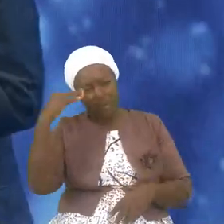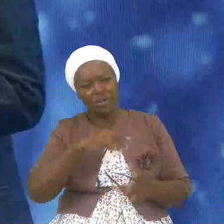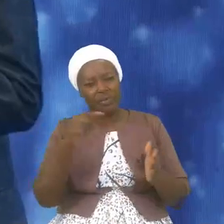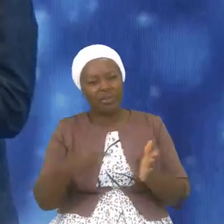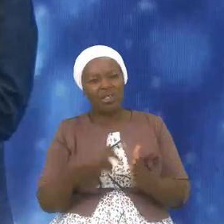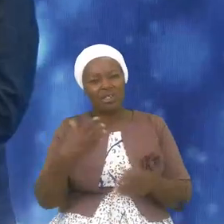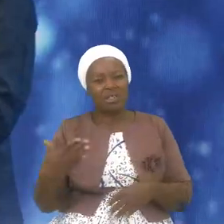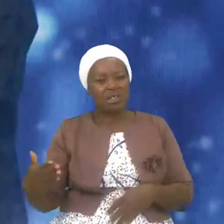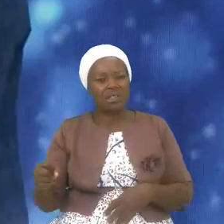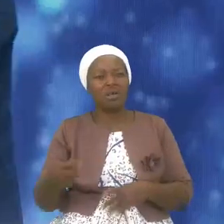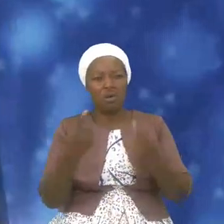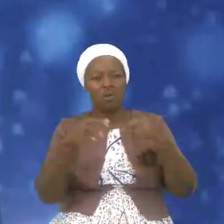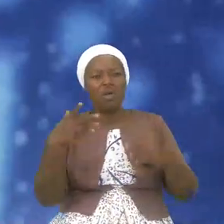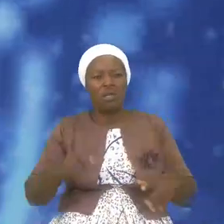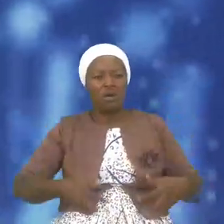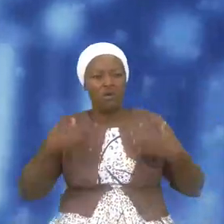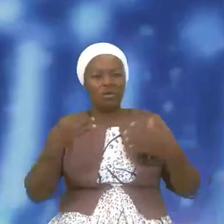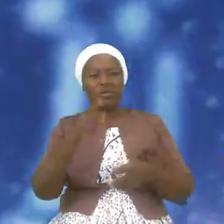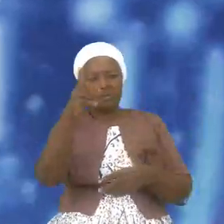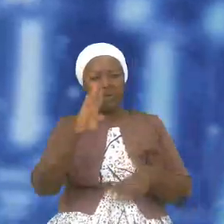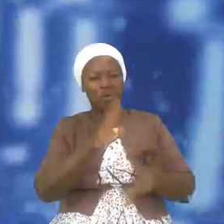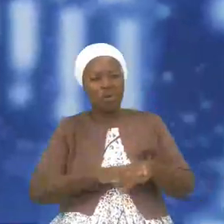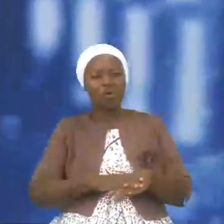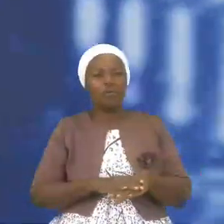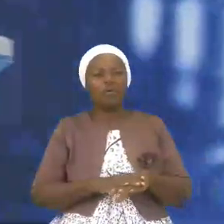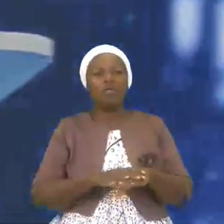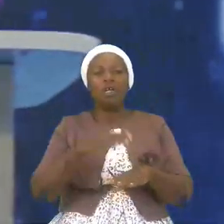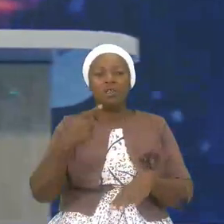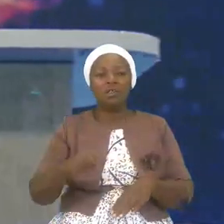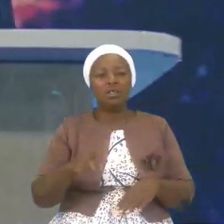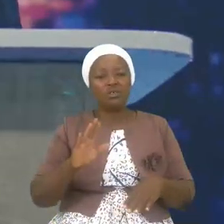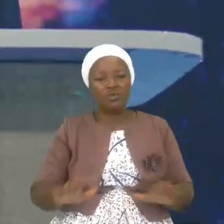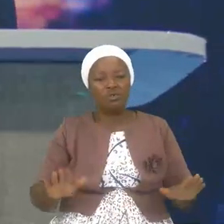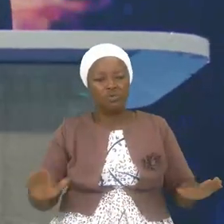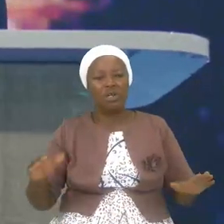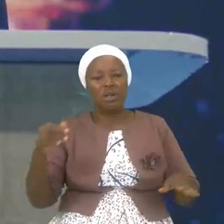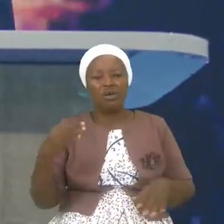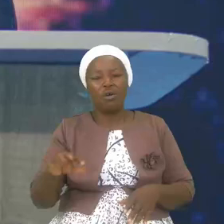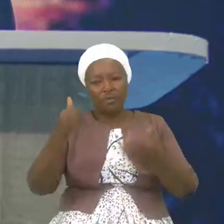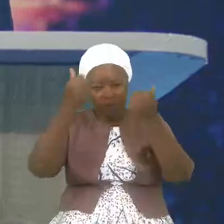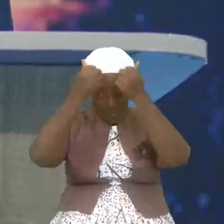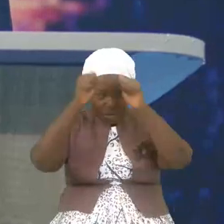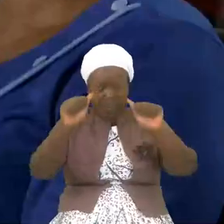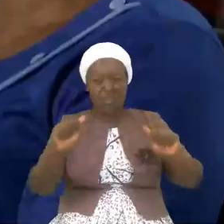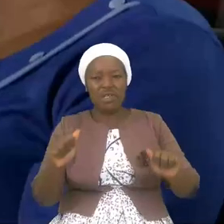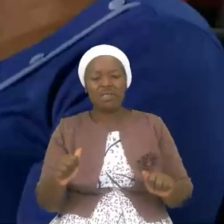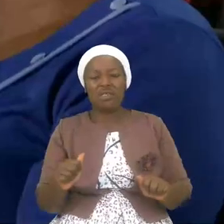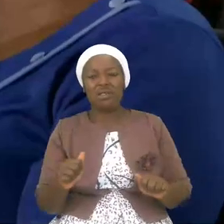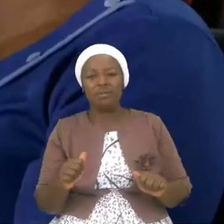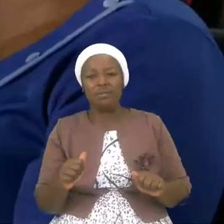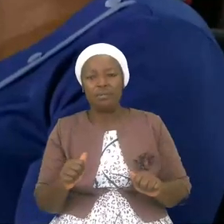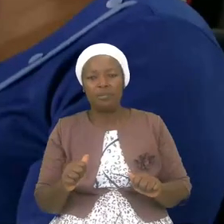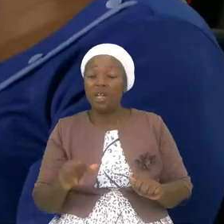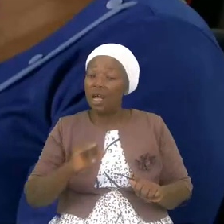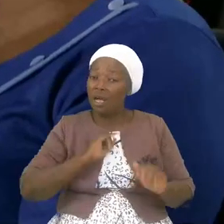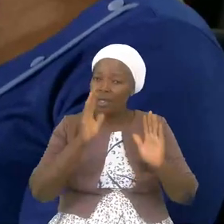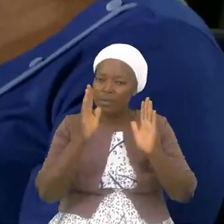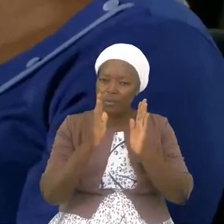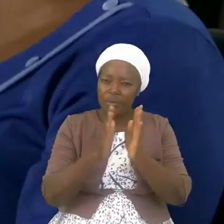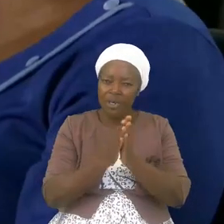ces choses que la colère de Dieu vient sur les fils de la rébellion. Je